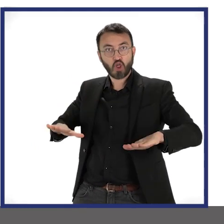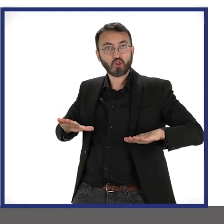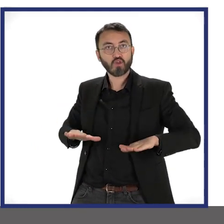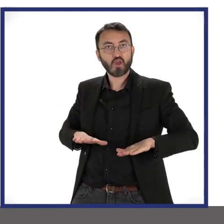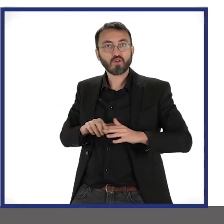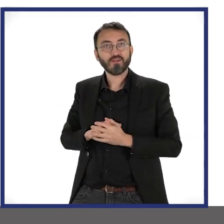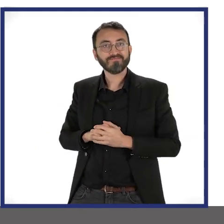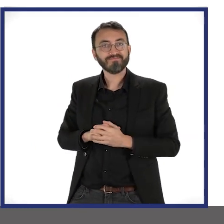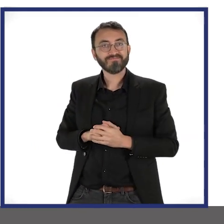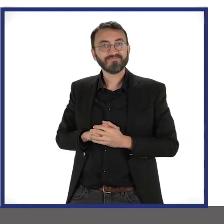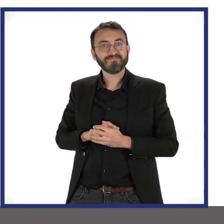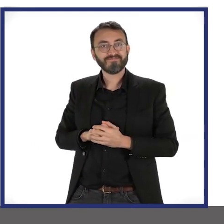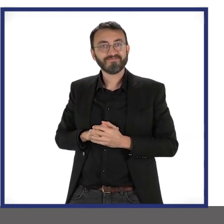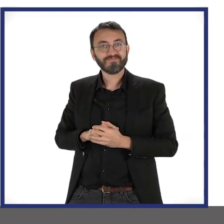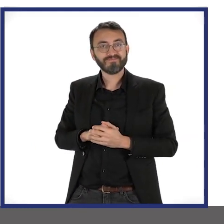lunette des toilettes.